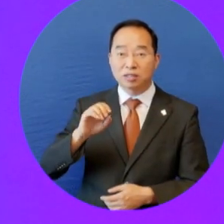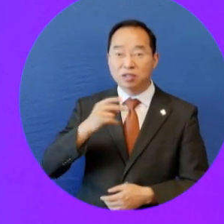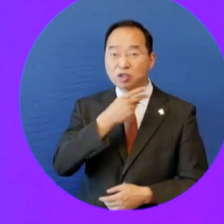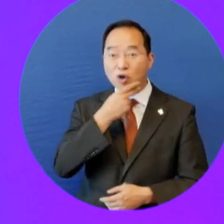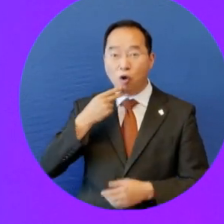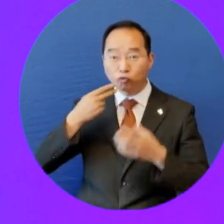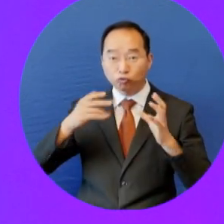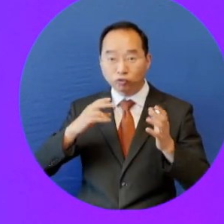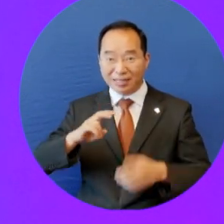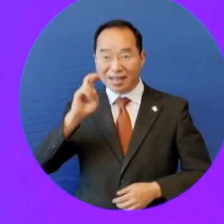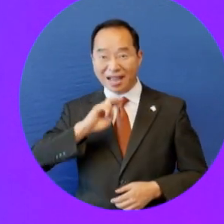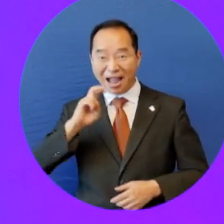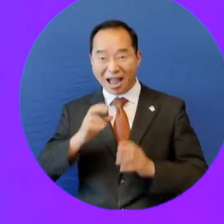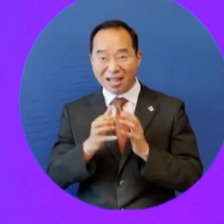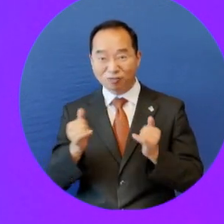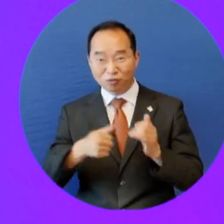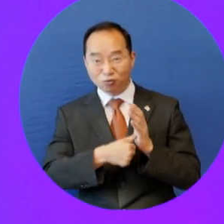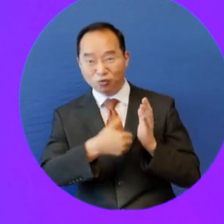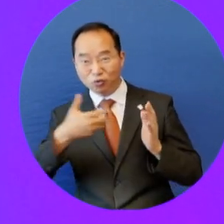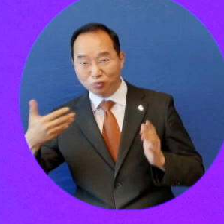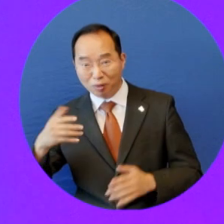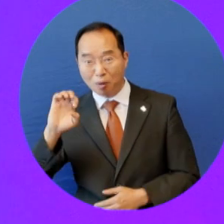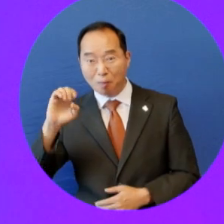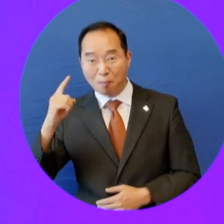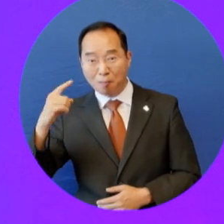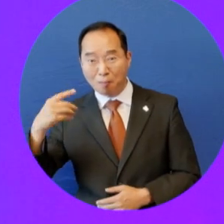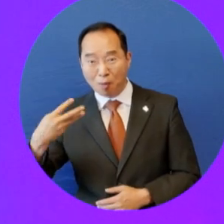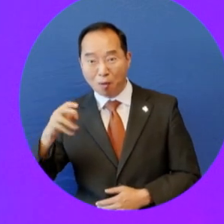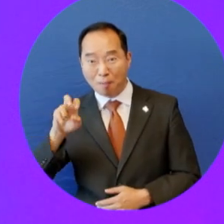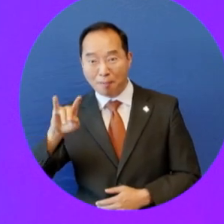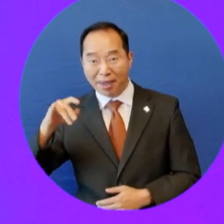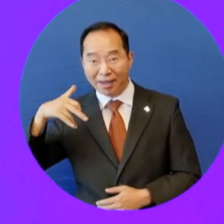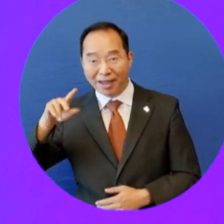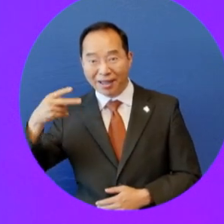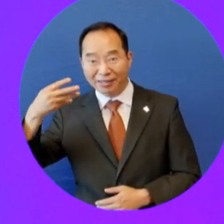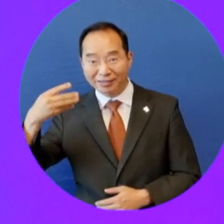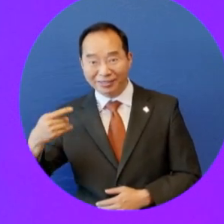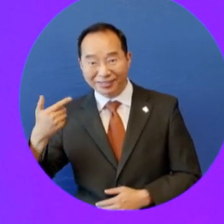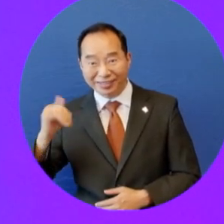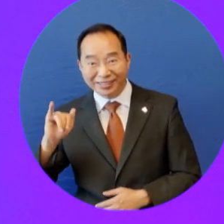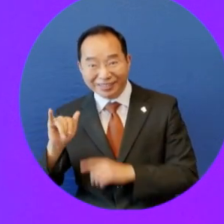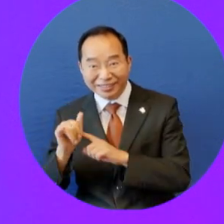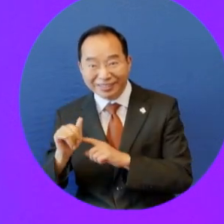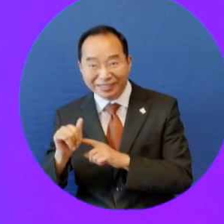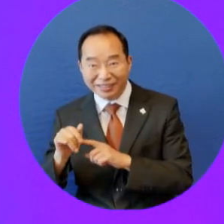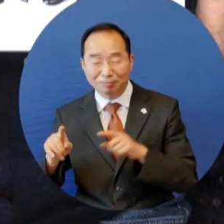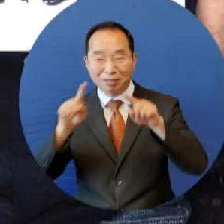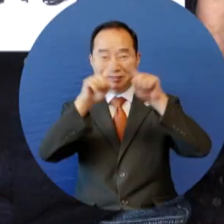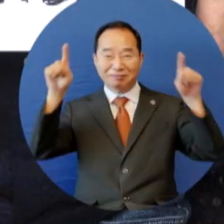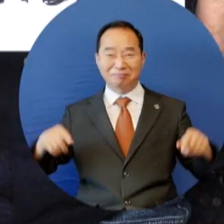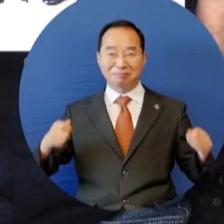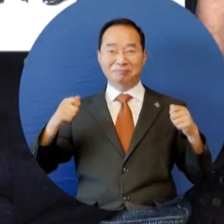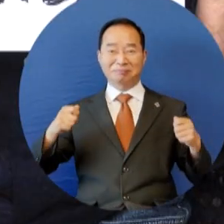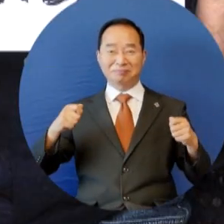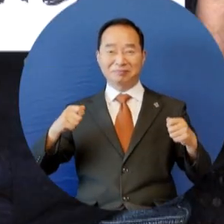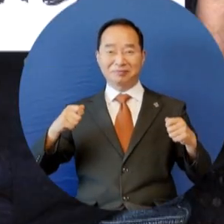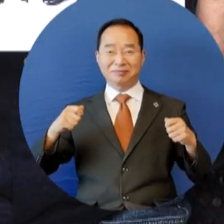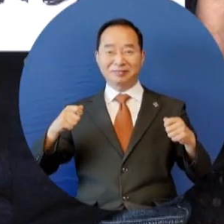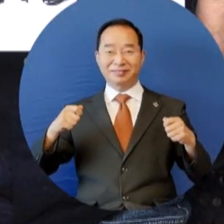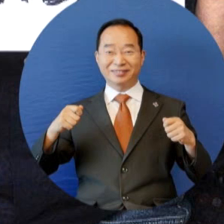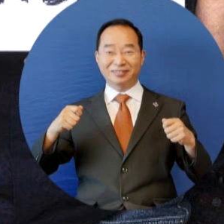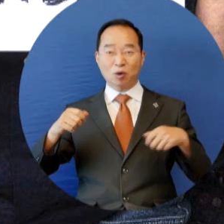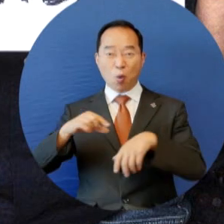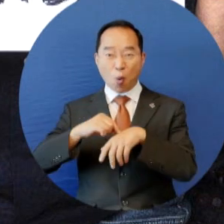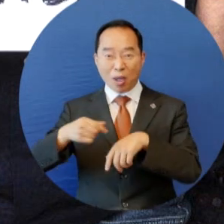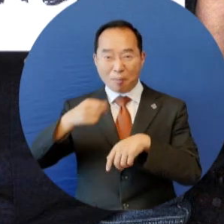매카트니가 일주일에 하루 채식을 하면 온실가스를 덜 배출해서 기후변화를 늦추는데 도움이